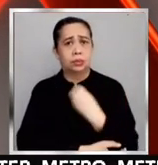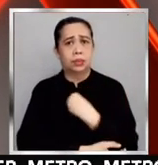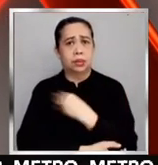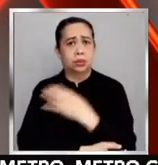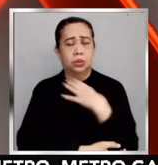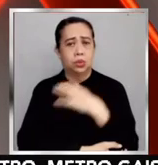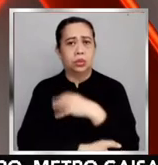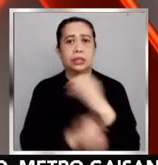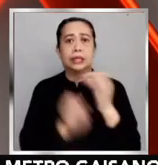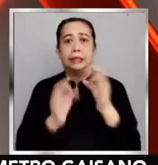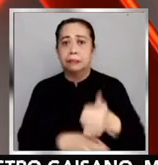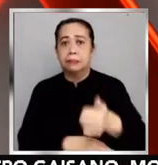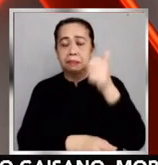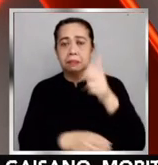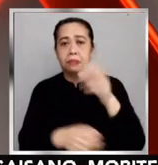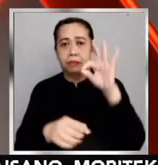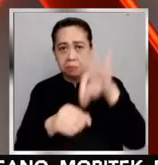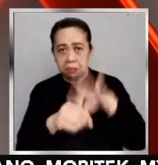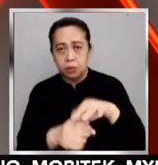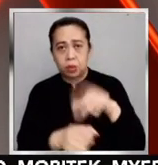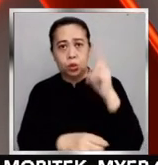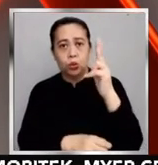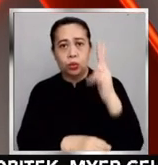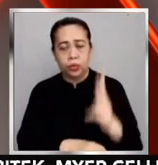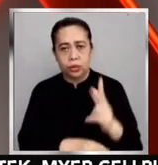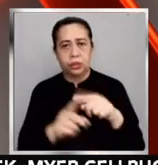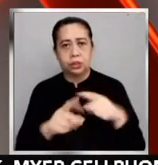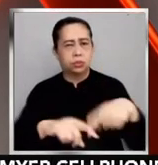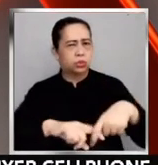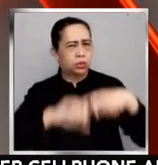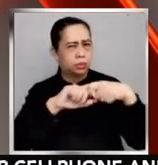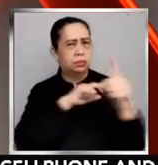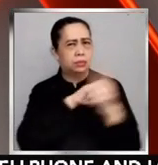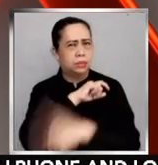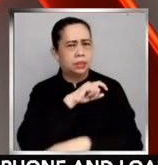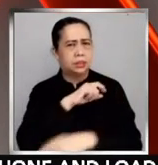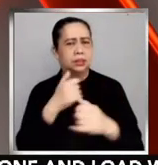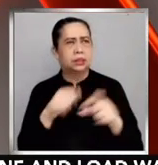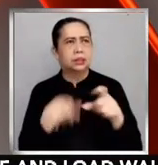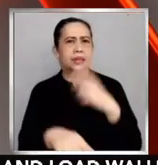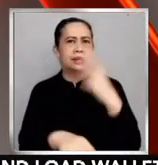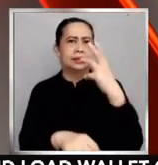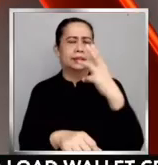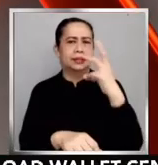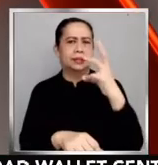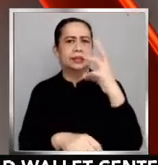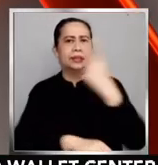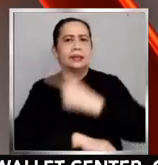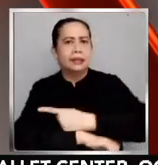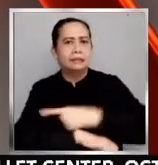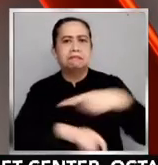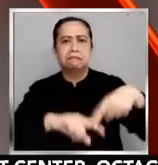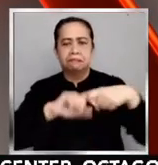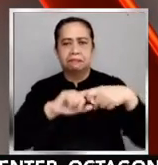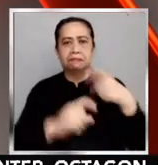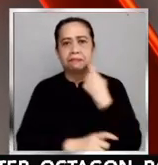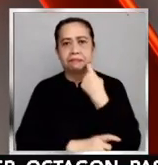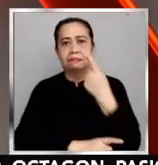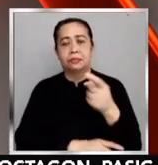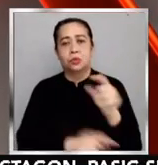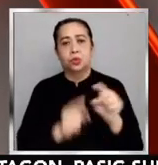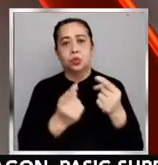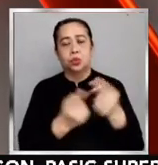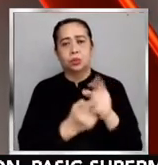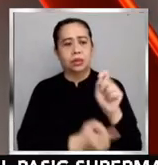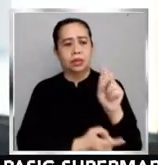2/3 ang miyembro. Kung suspension ang magiging parusa, pinakamatagal na ang 60 araw. Nauna nang sinabi ng kampo ni Teves na gusto